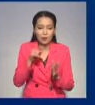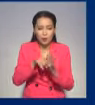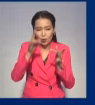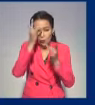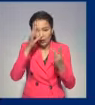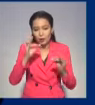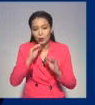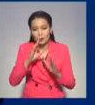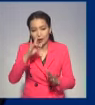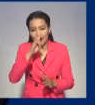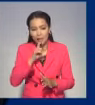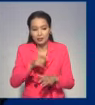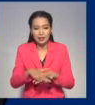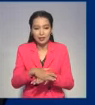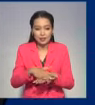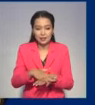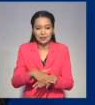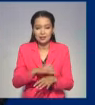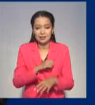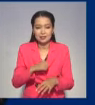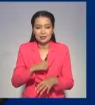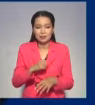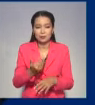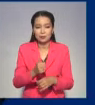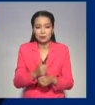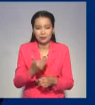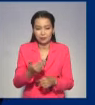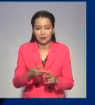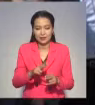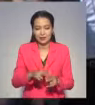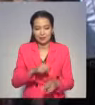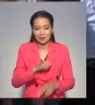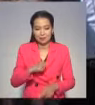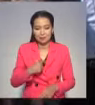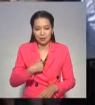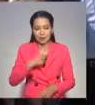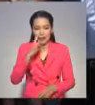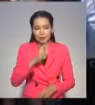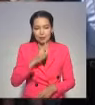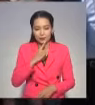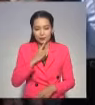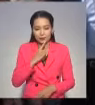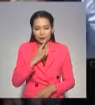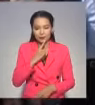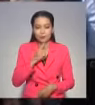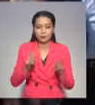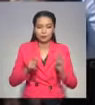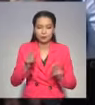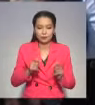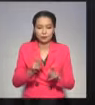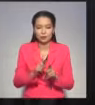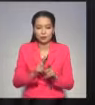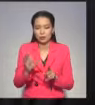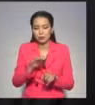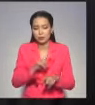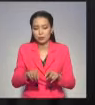и духом казахского народа. И сам уже немного мен казах пен. После закрытия сессии делегаты еще долго не